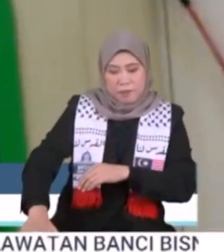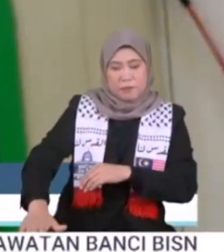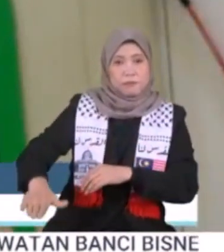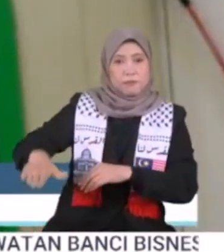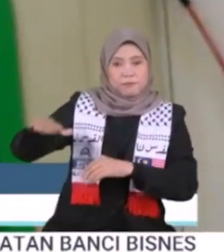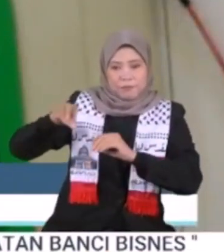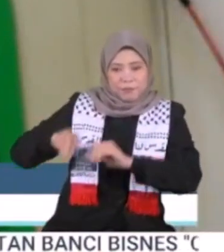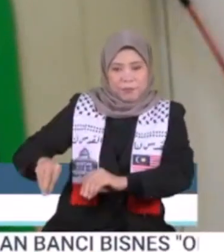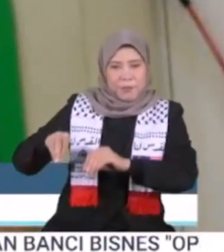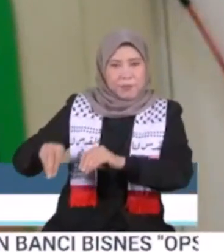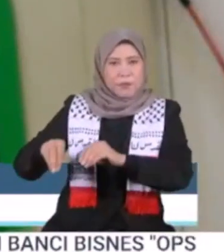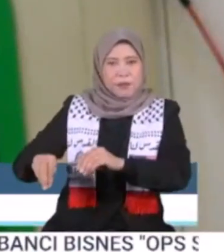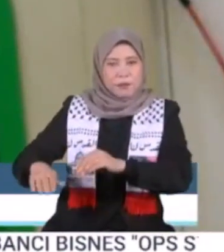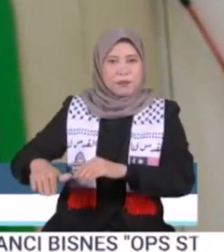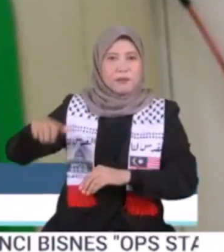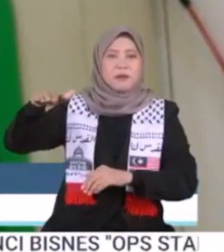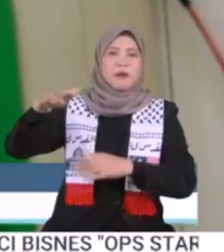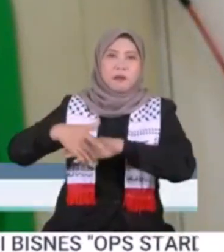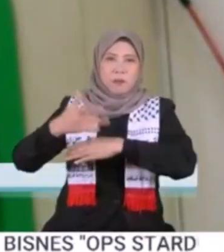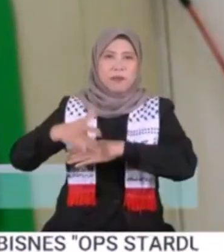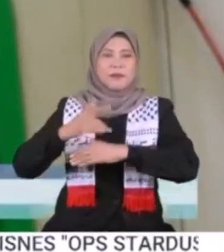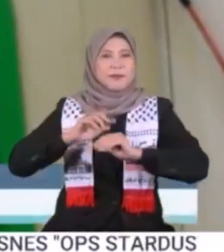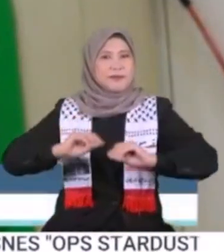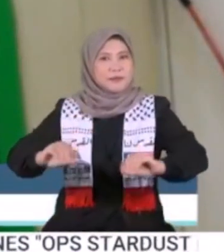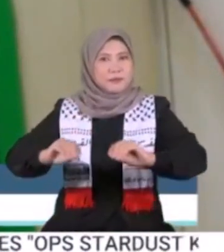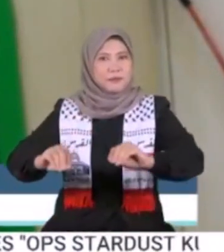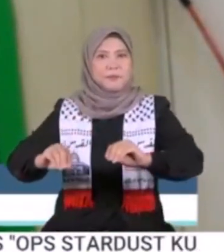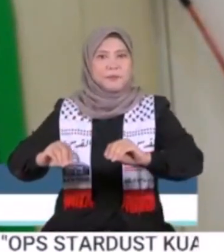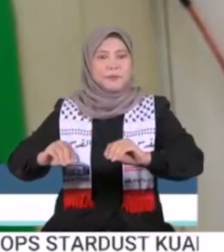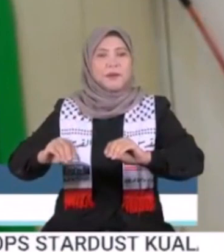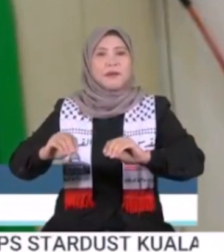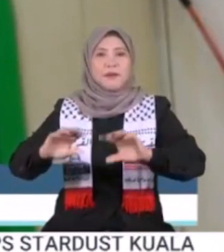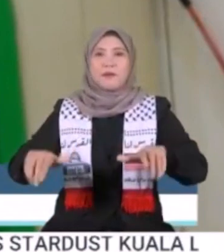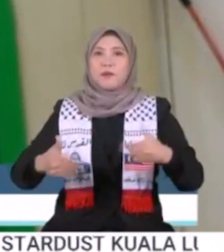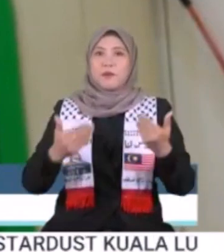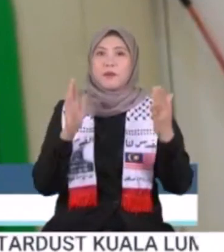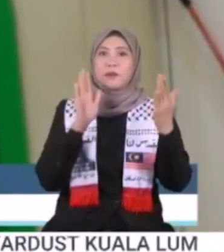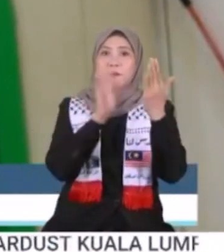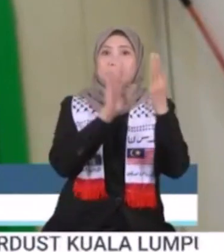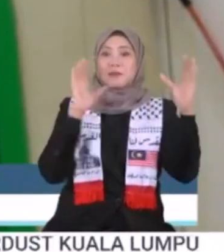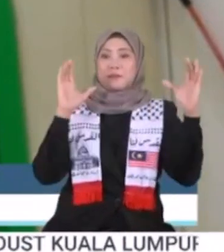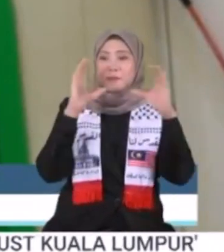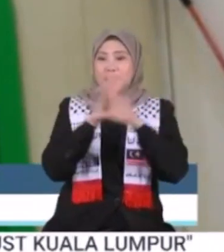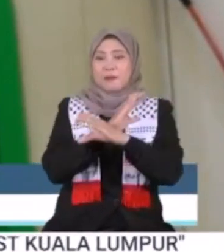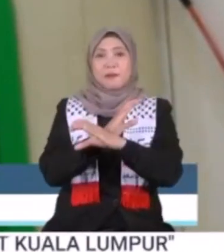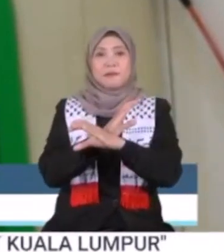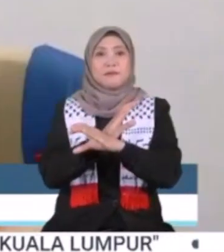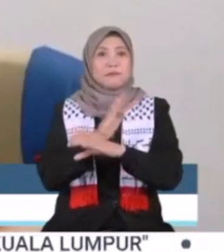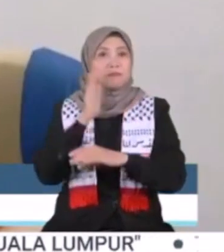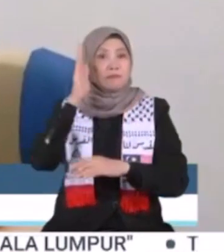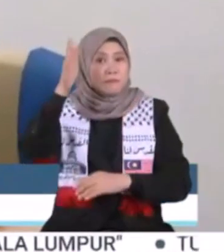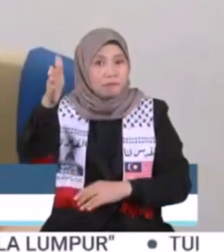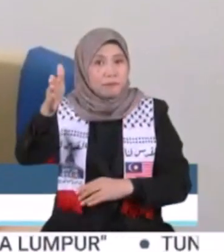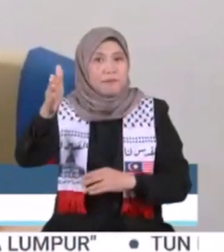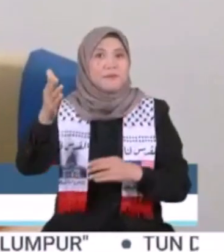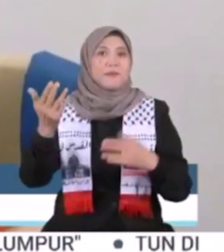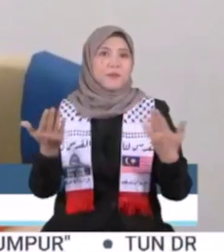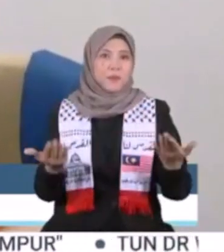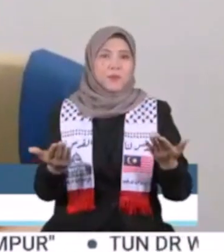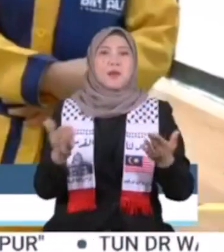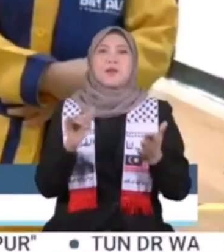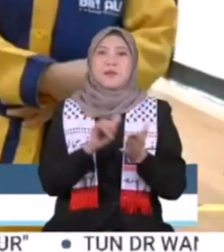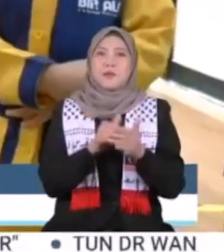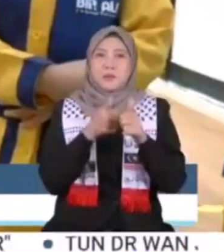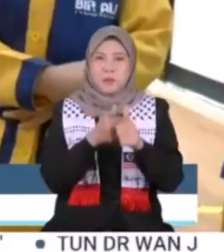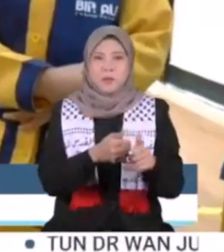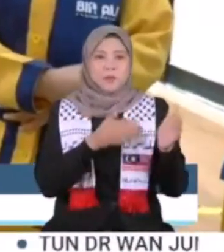mempersiapkan foundation kanak-kanak ni daripada peringkat awal lagi untuk menghadapi cabaran yang lebih besar diorang pada masa akan datang. Modul